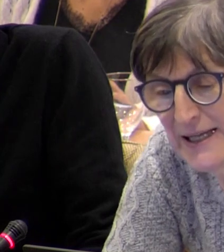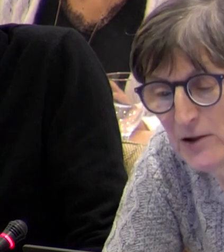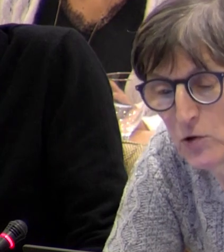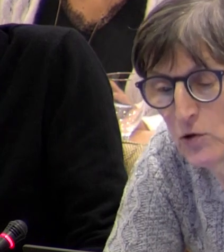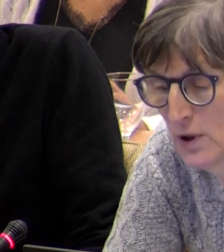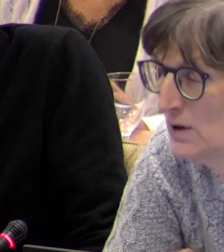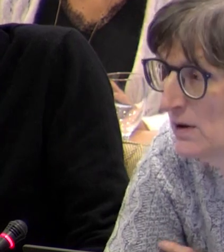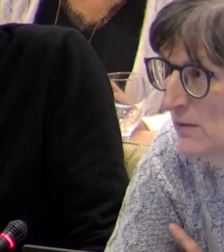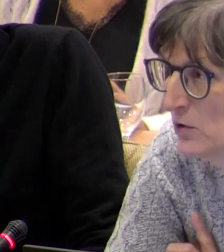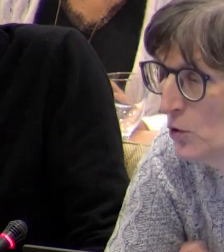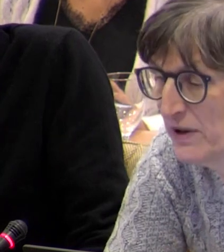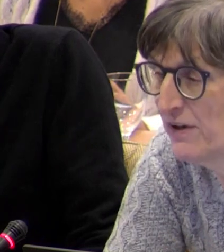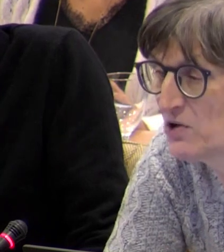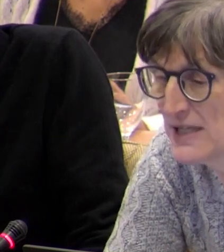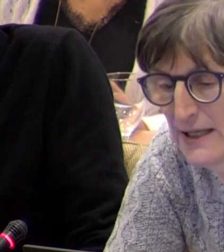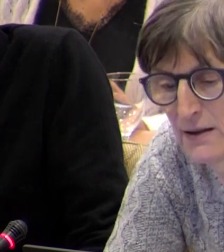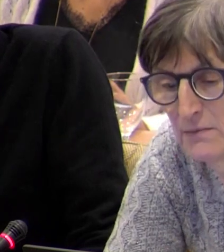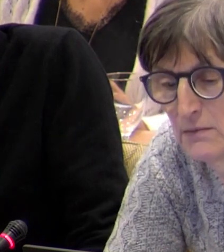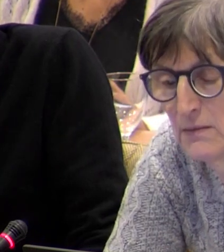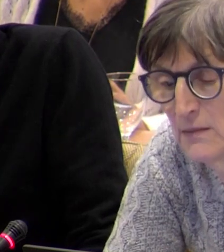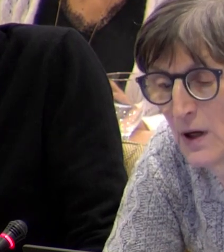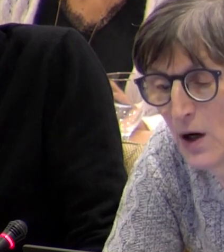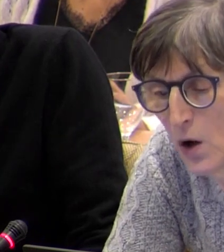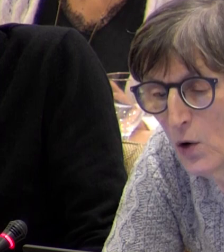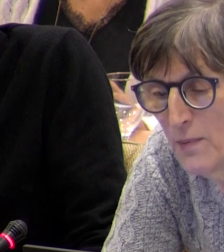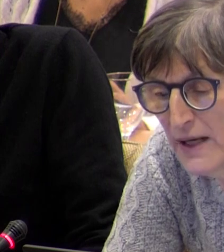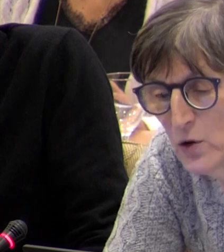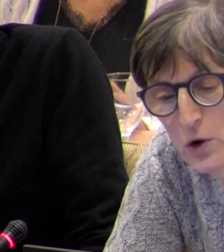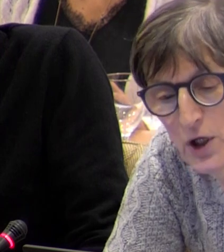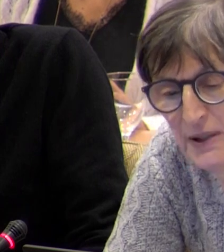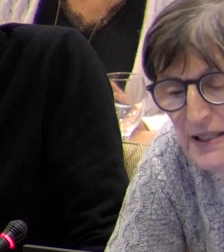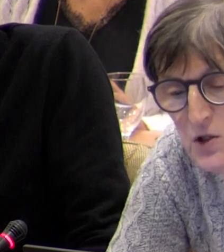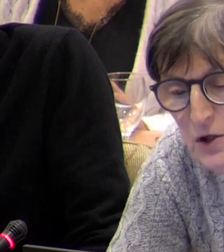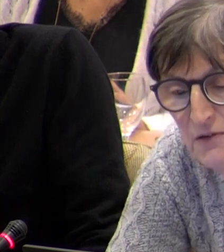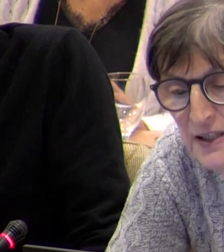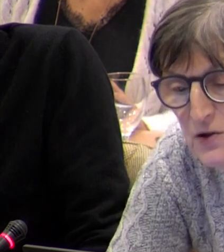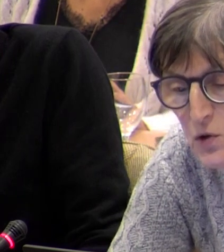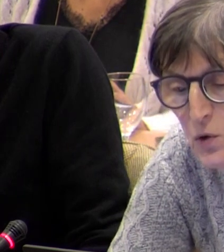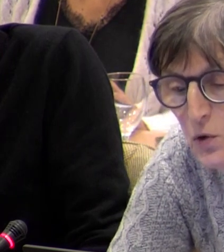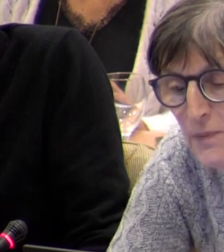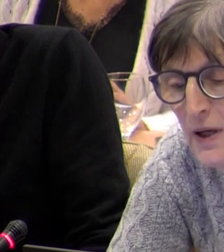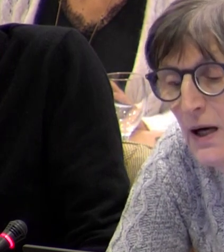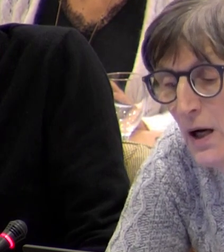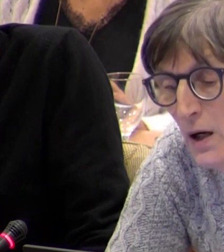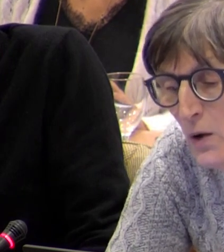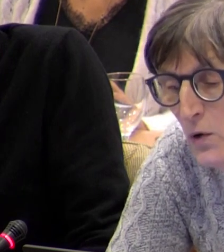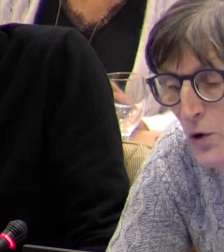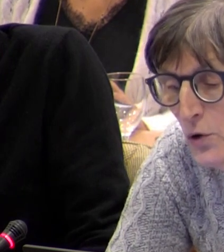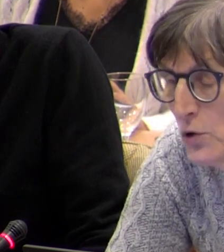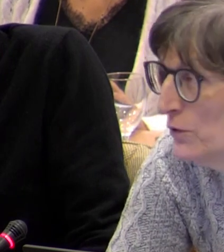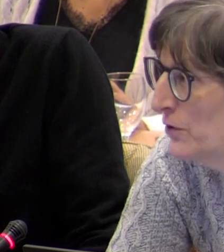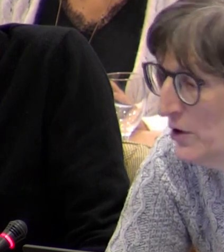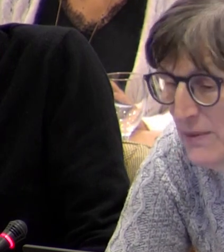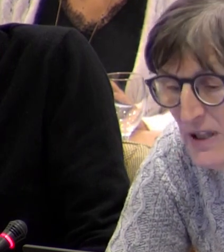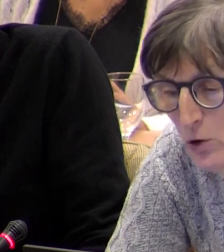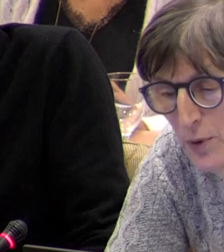quel taux taux préférentiel en remarque grenoble est la seule ville dans son groupe où l'on ne